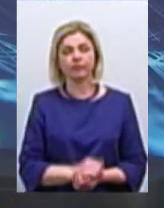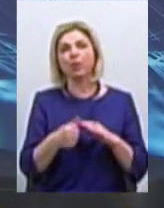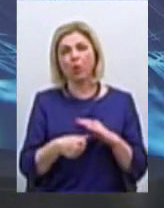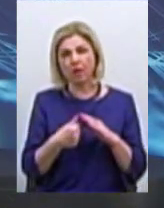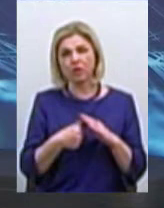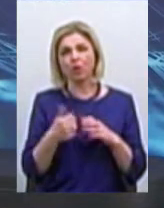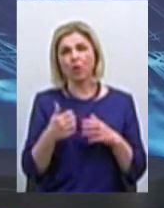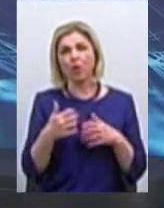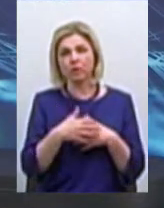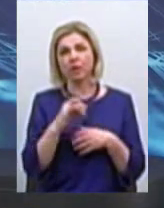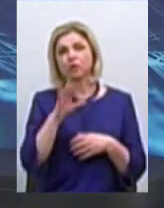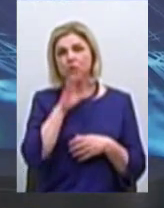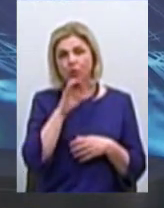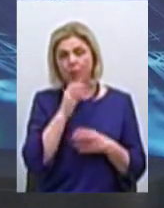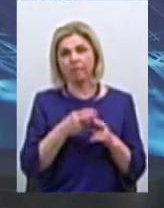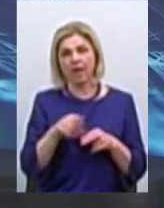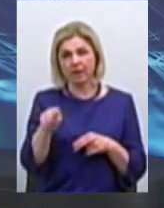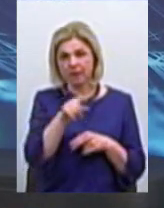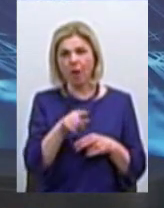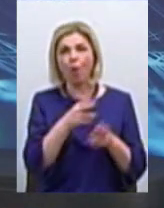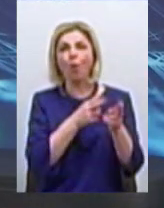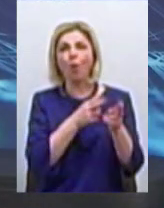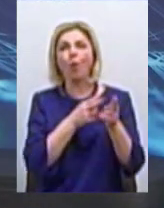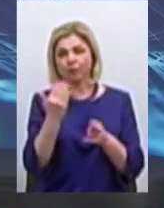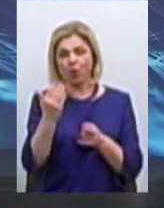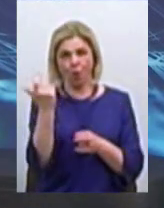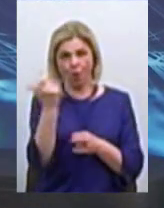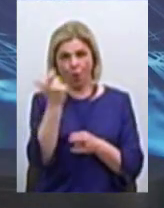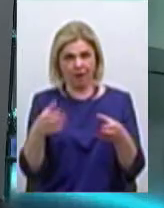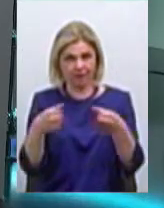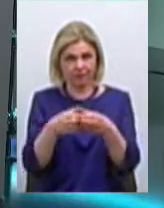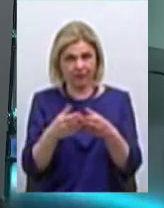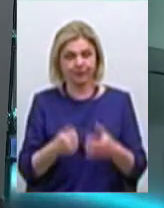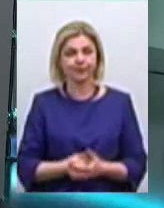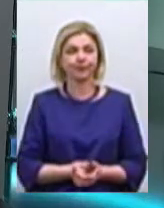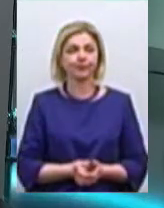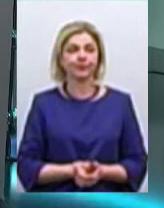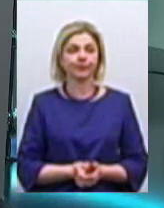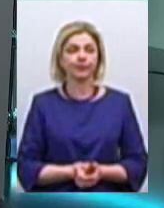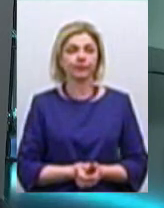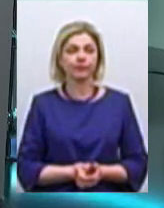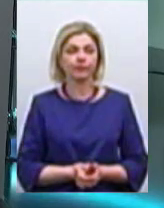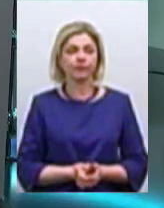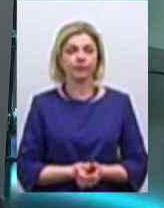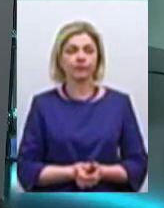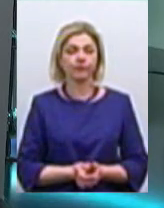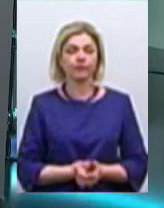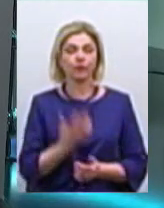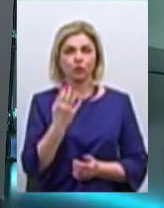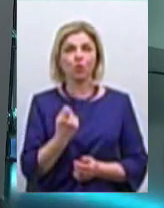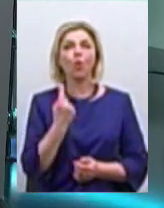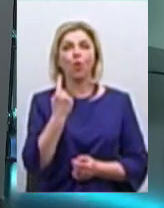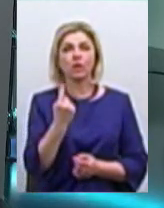і собак в цих мисливських угіддях. І ще є один із